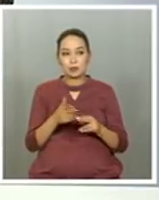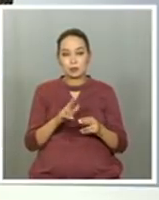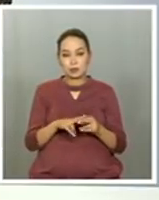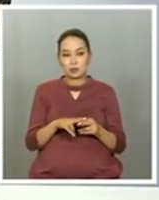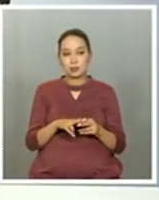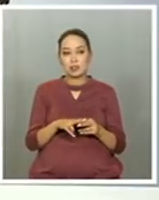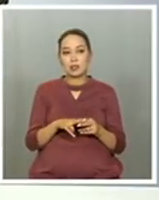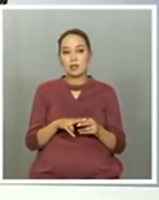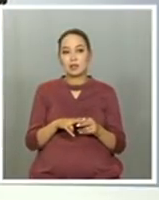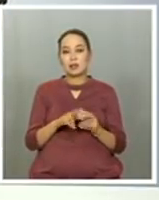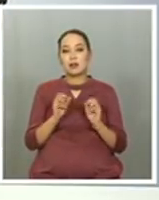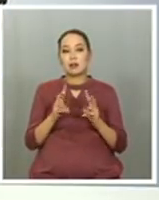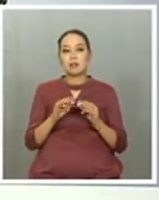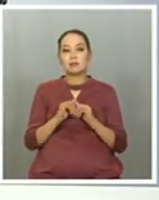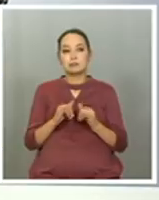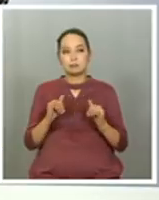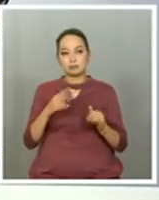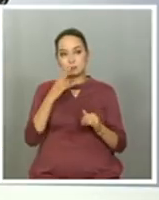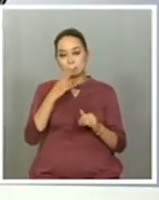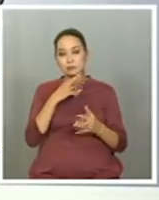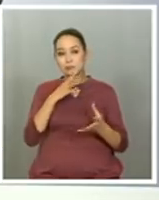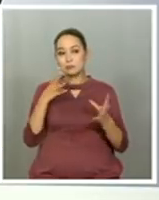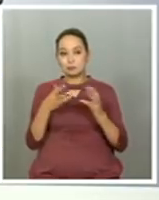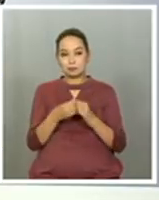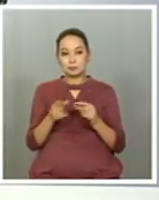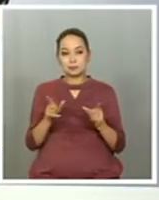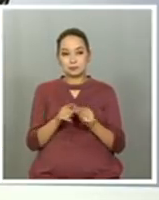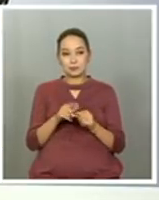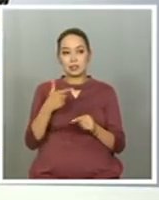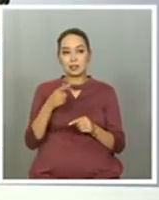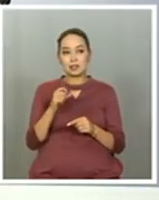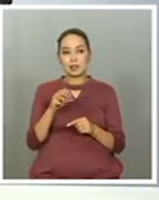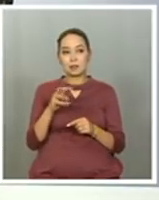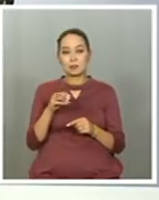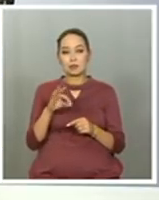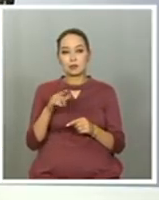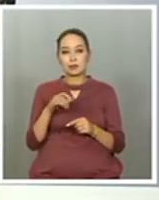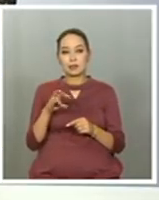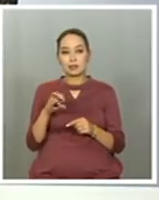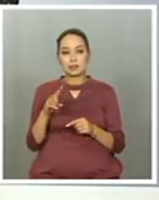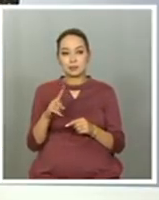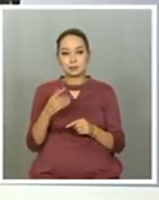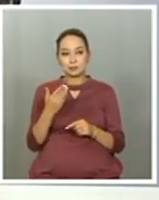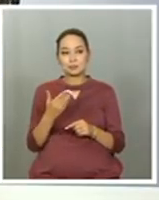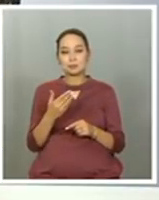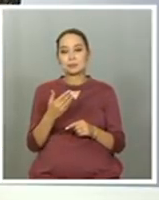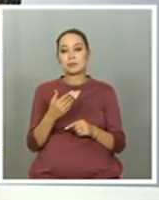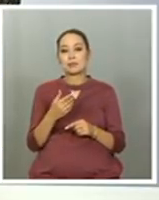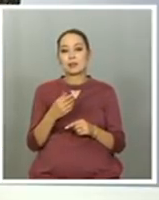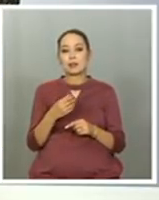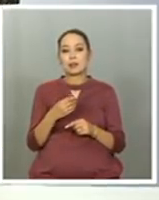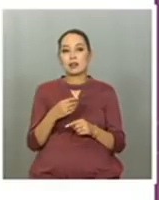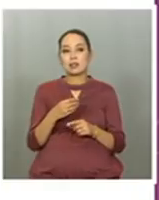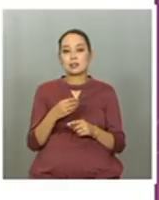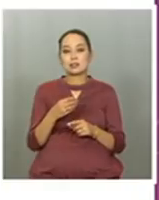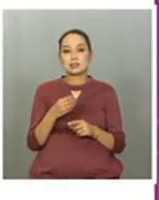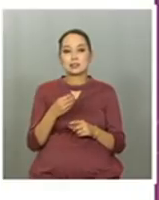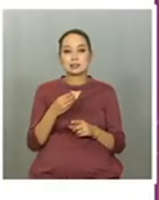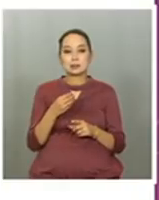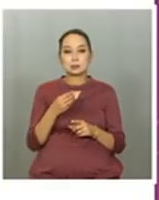Жыныс жасушаларын гамета деп атаймыз. Ал сперматогенез нәтижесінде сперматозоид